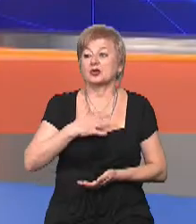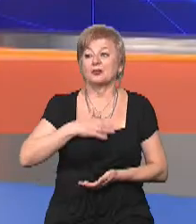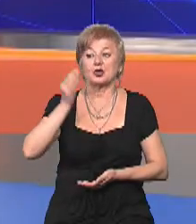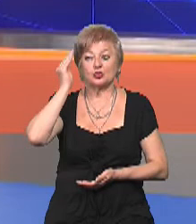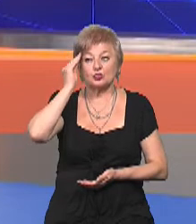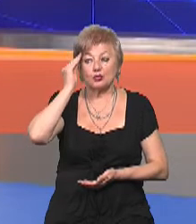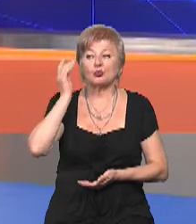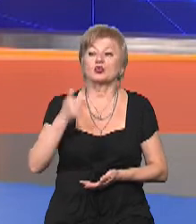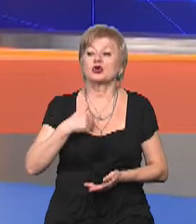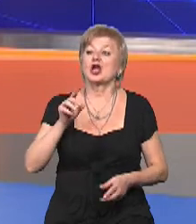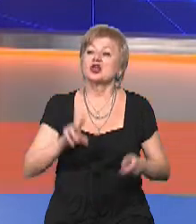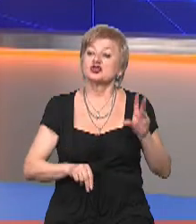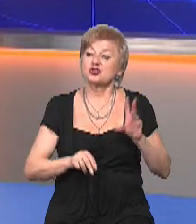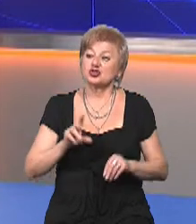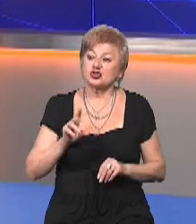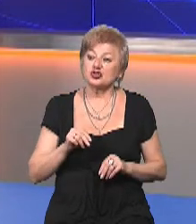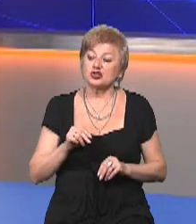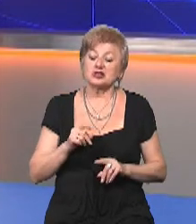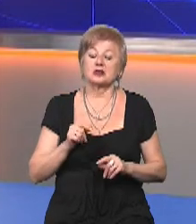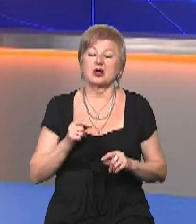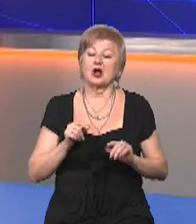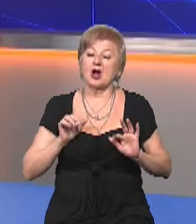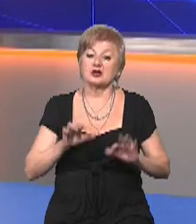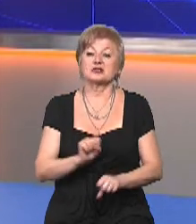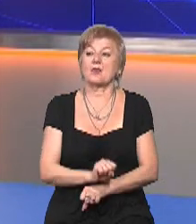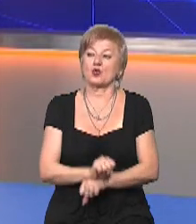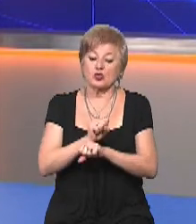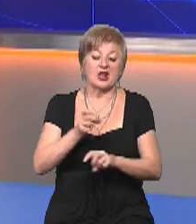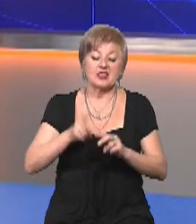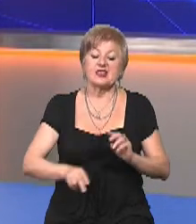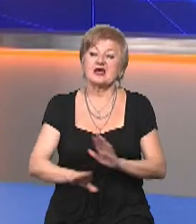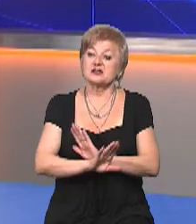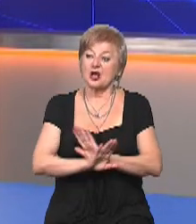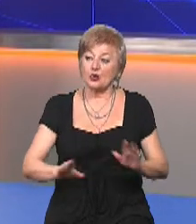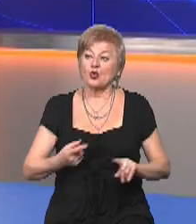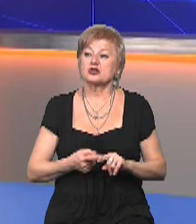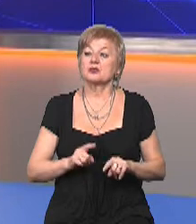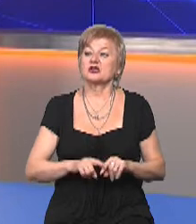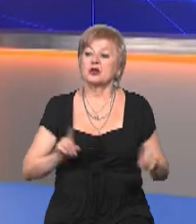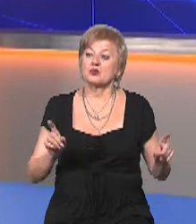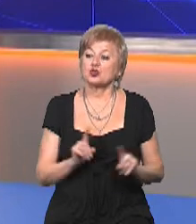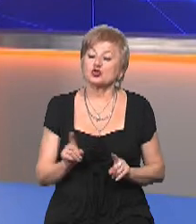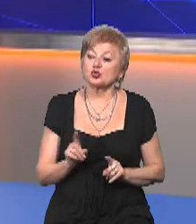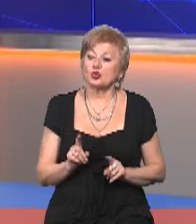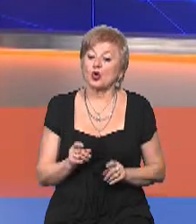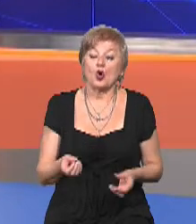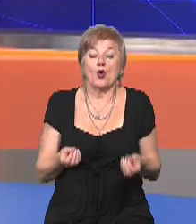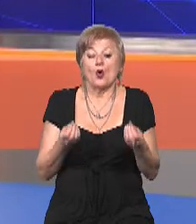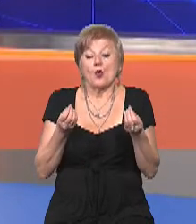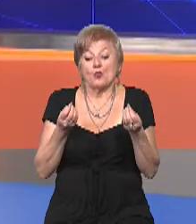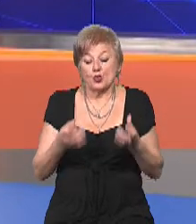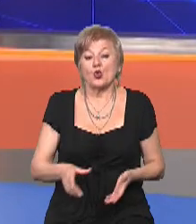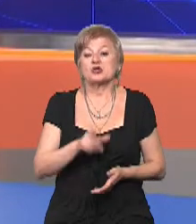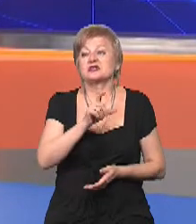думку, я считаю, что акция протеста не закінчується, потому что просто